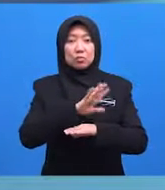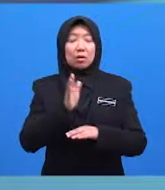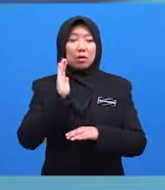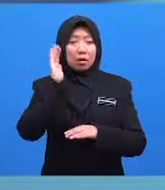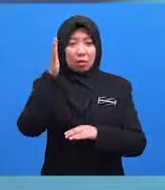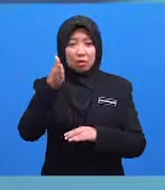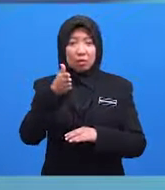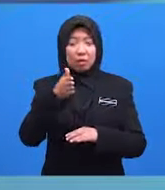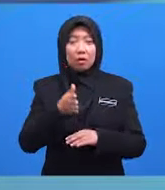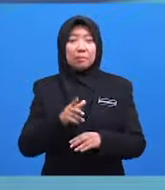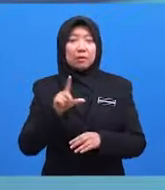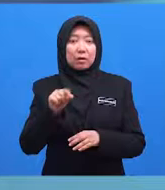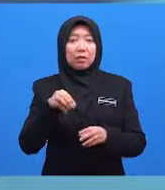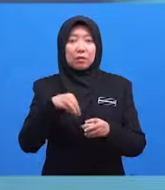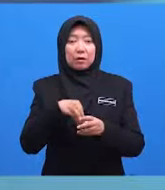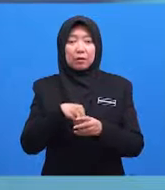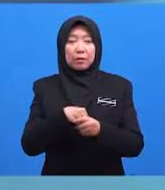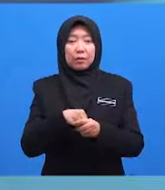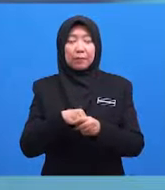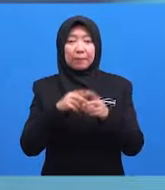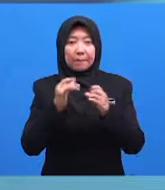apabila dimasak.